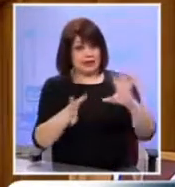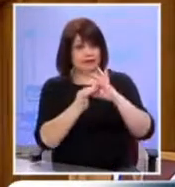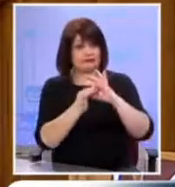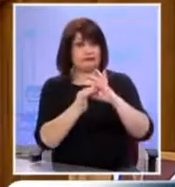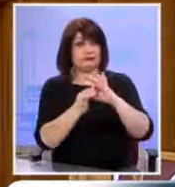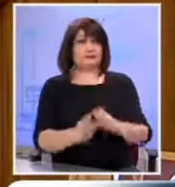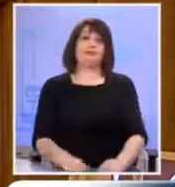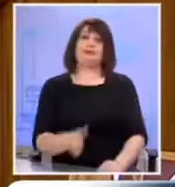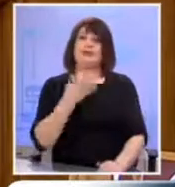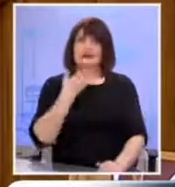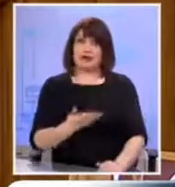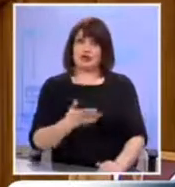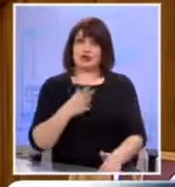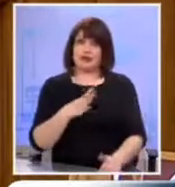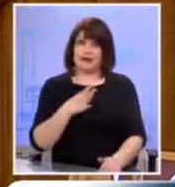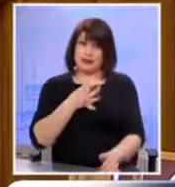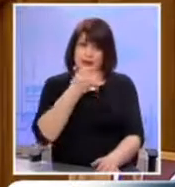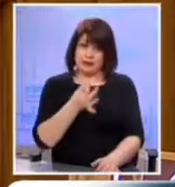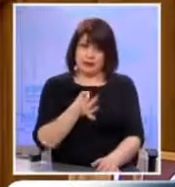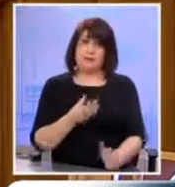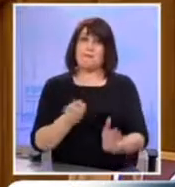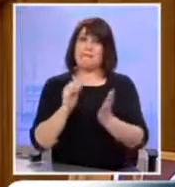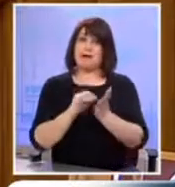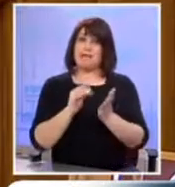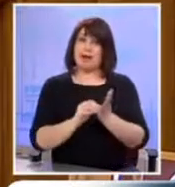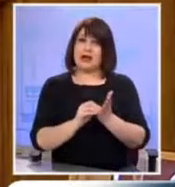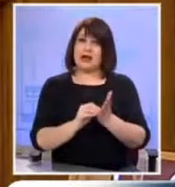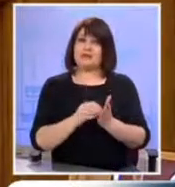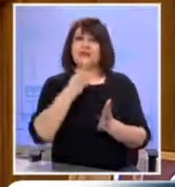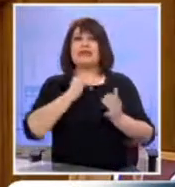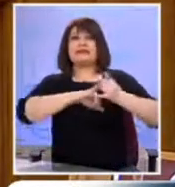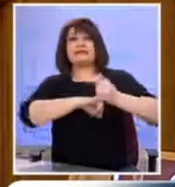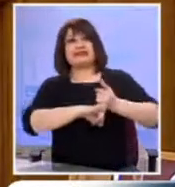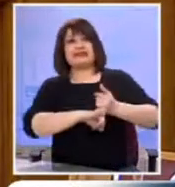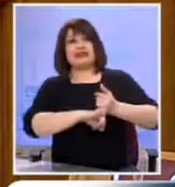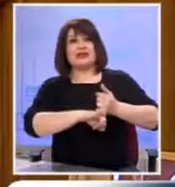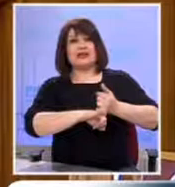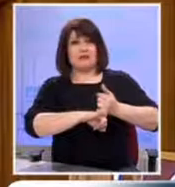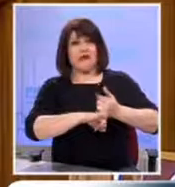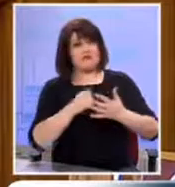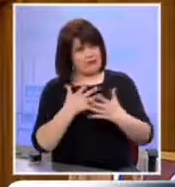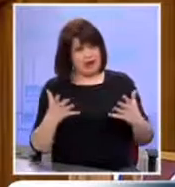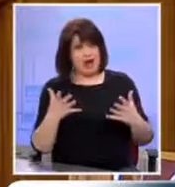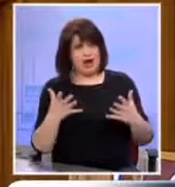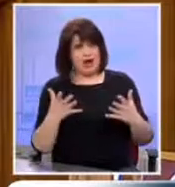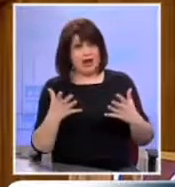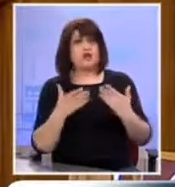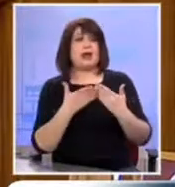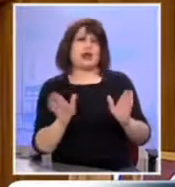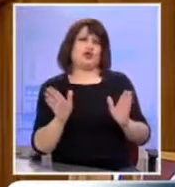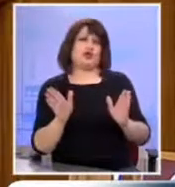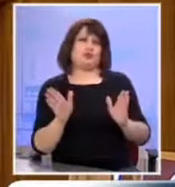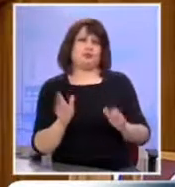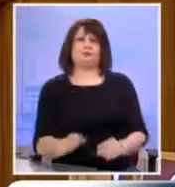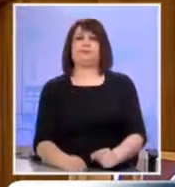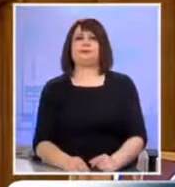συνάδελφοι, κλείνοντας, επιτρέψτε μου να επαναλάβω ότι τα στοιχήματα είναι και μεγάλα, είναι και ανοιχτά.